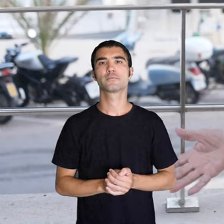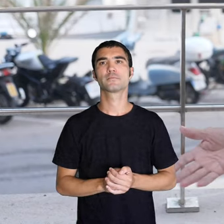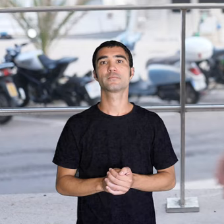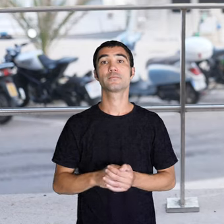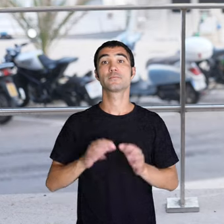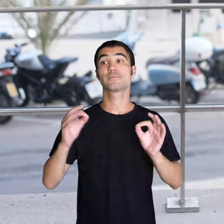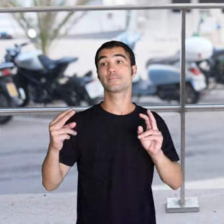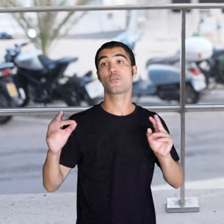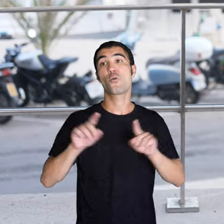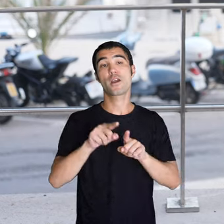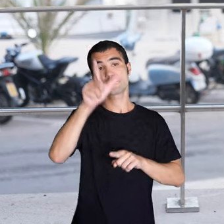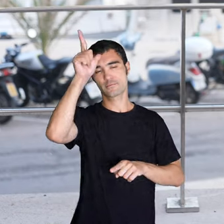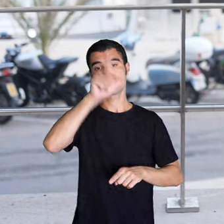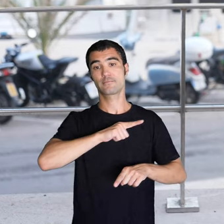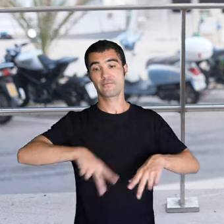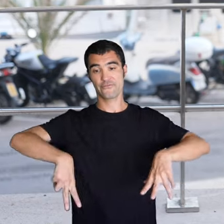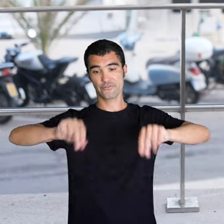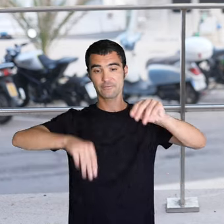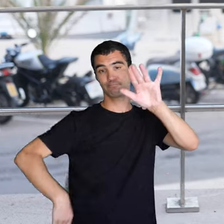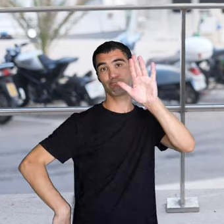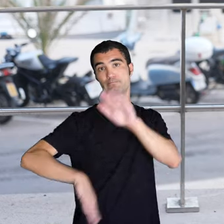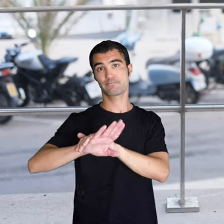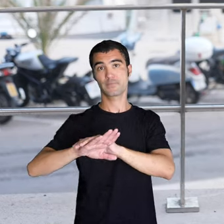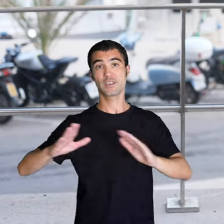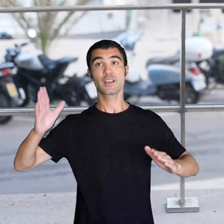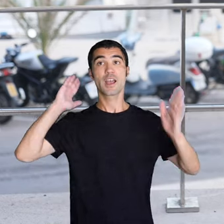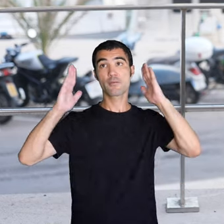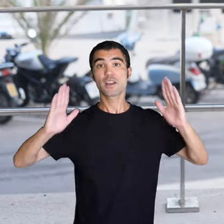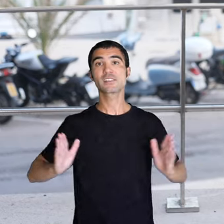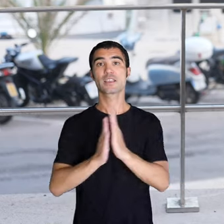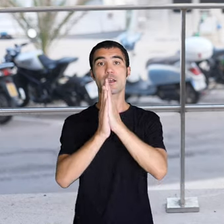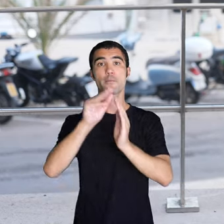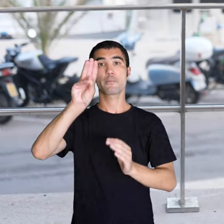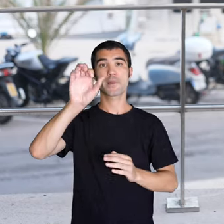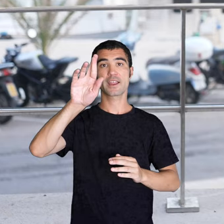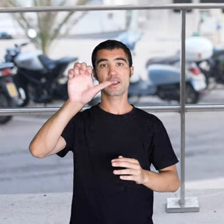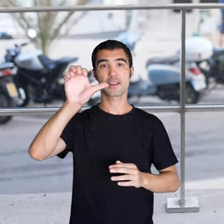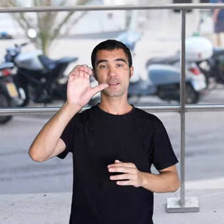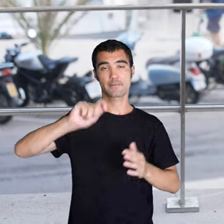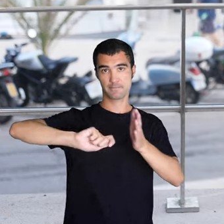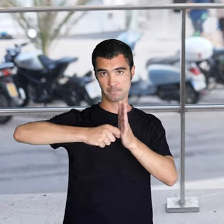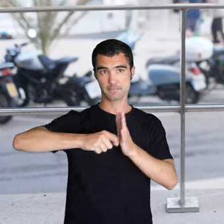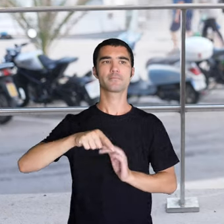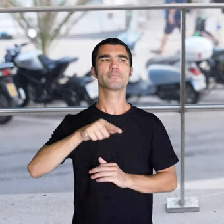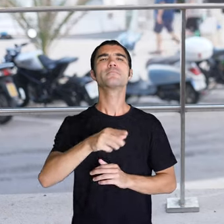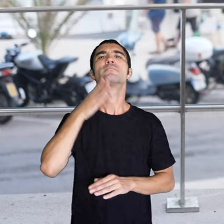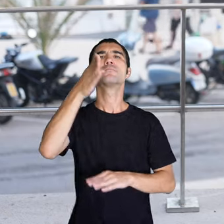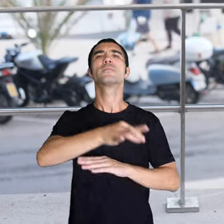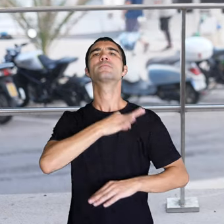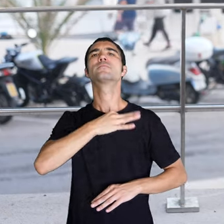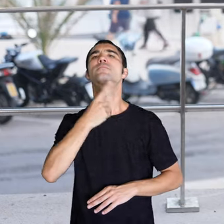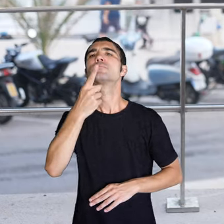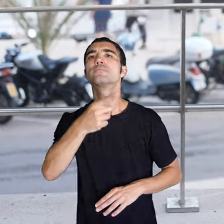de complir, que va complir per Sant Pere, ja li va demanar un senyor a veure menys, perquè sabia que ell